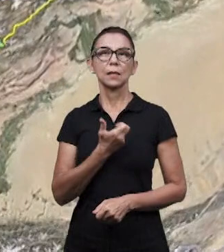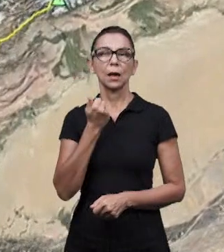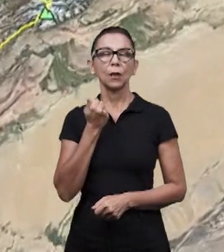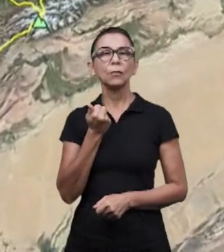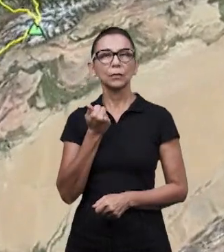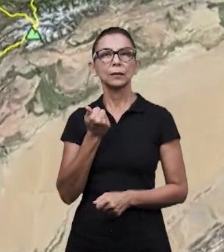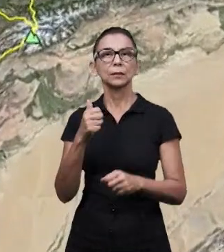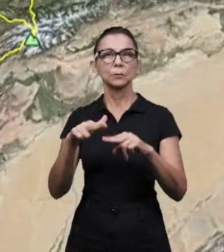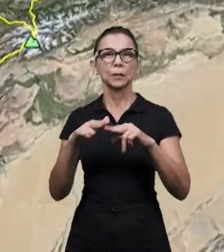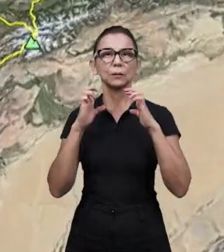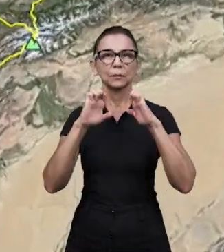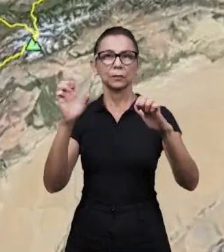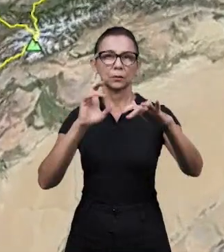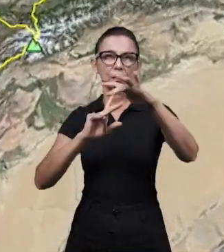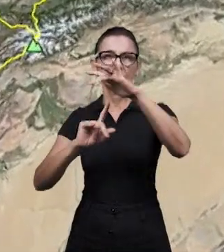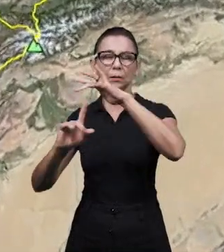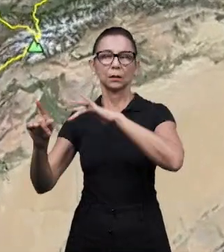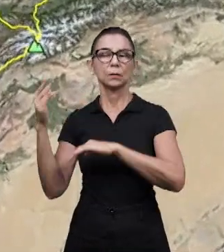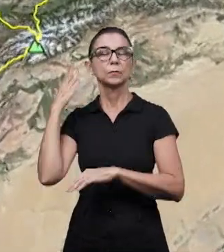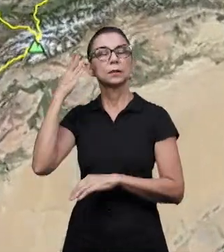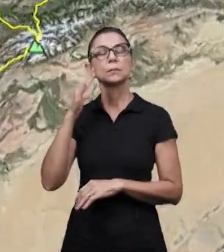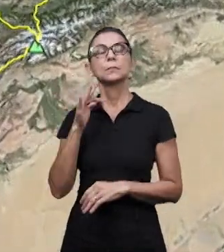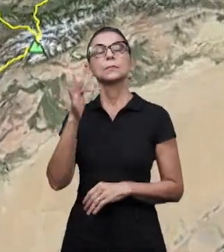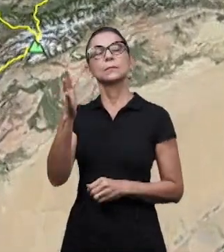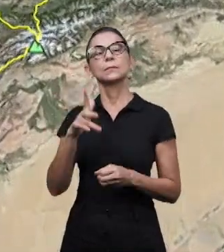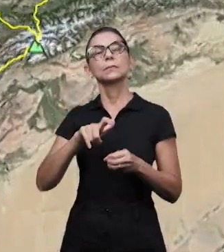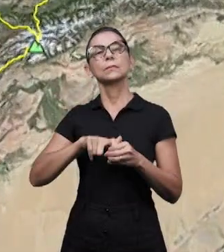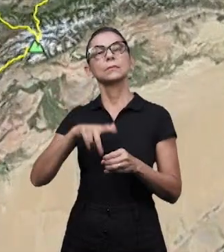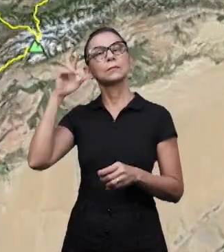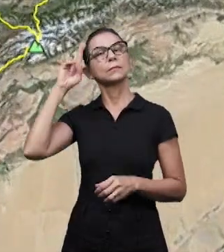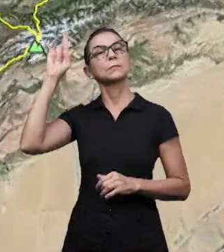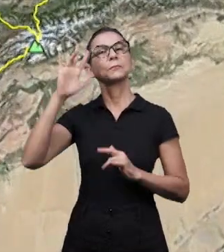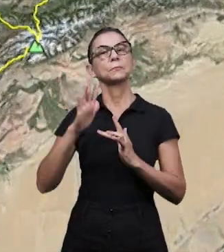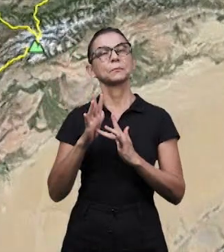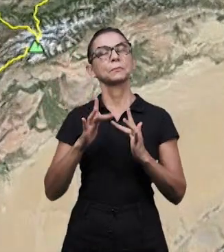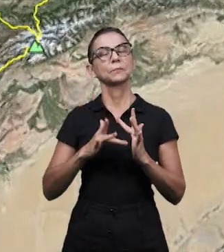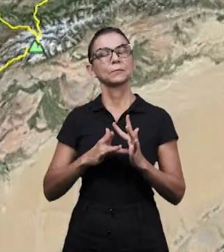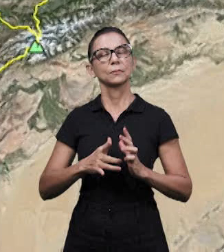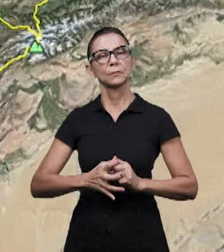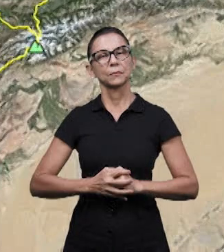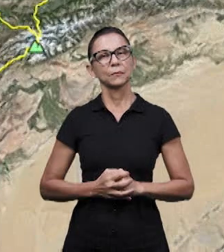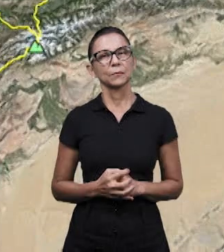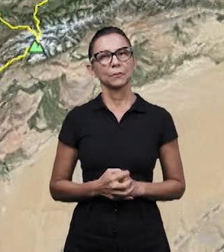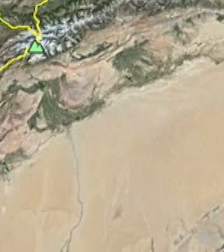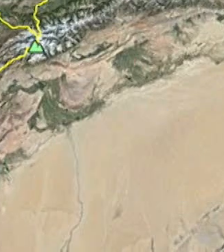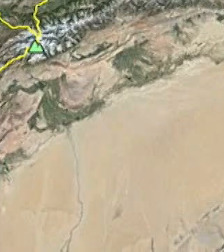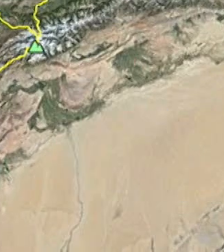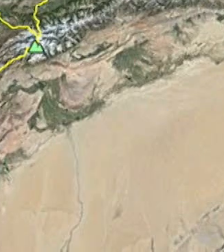éternel et par le message du retour imminent du Seigneur Jésus.